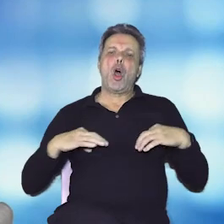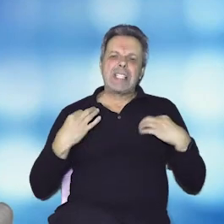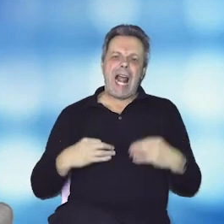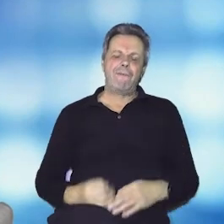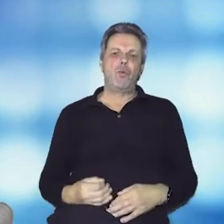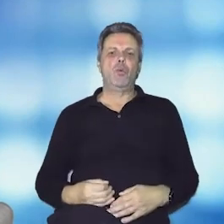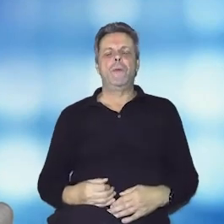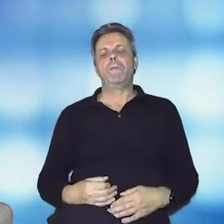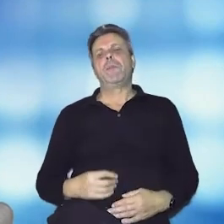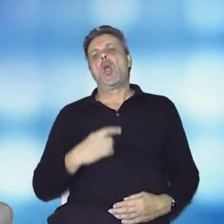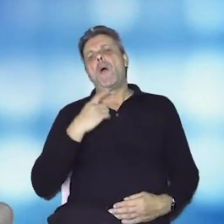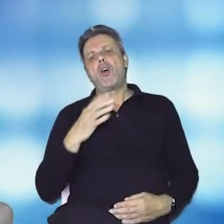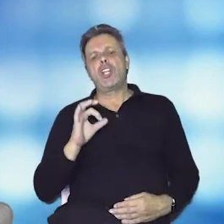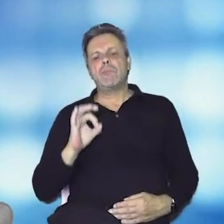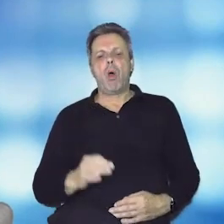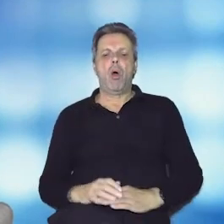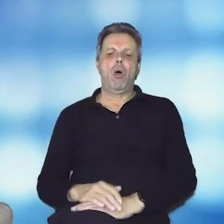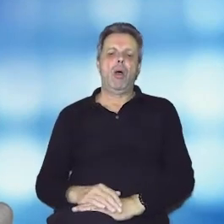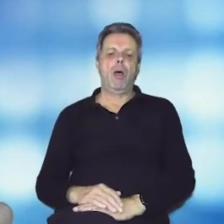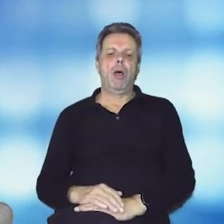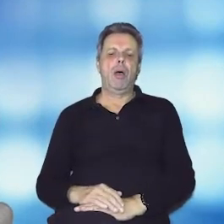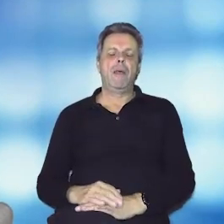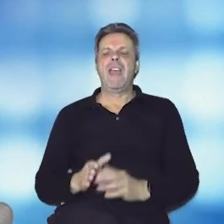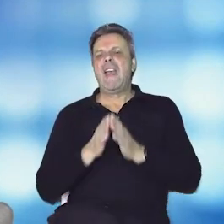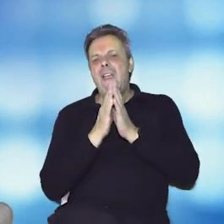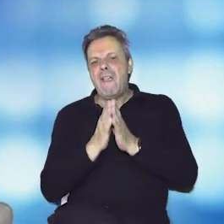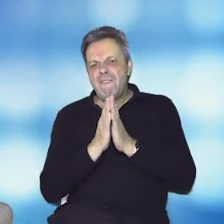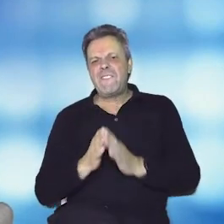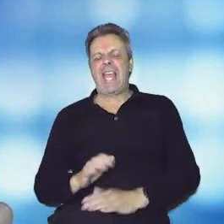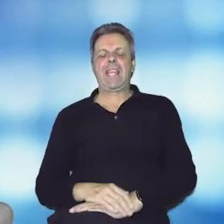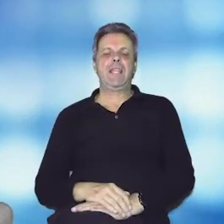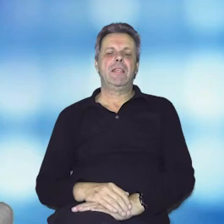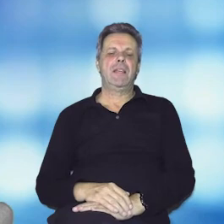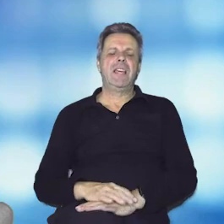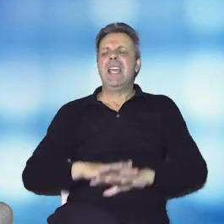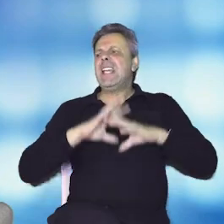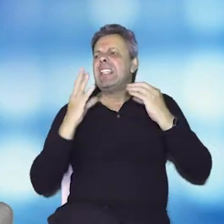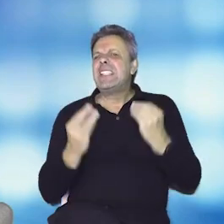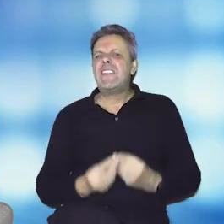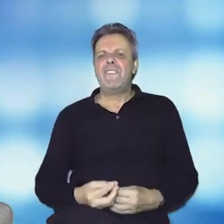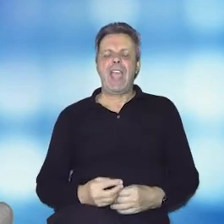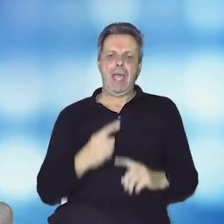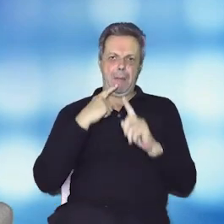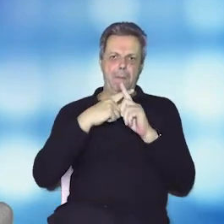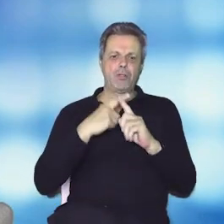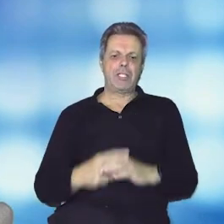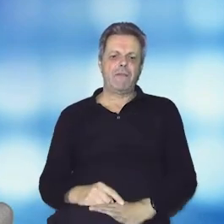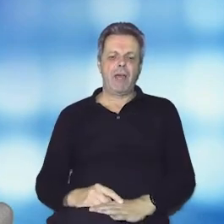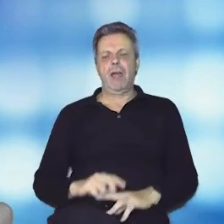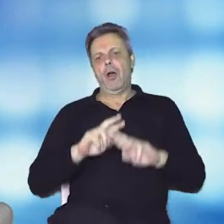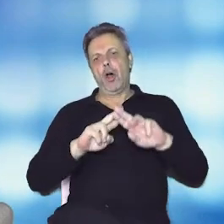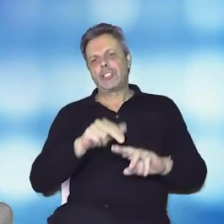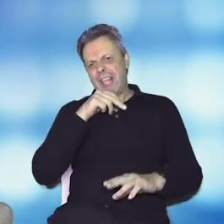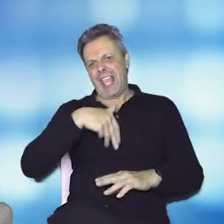zdravlju, govorili smo o vjeri, znači sve nekakva pozitiva. Pa ostanite